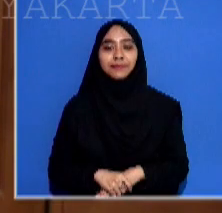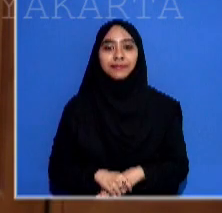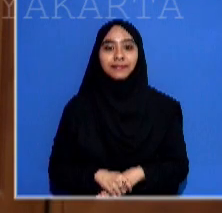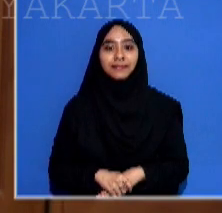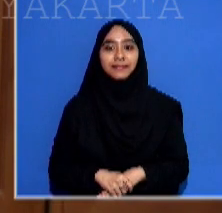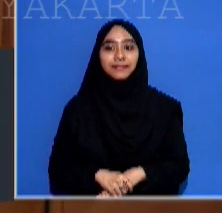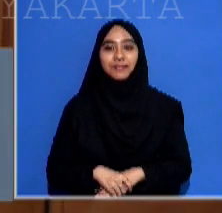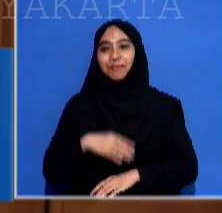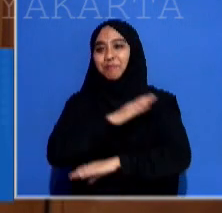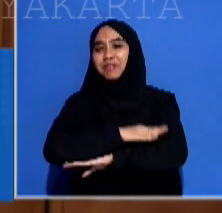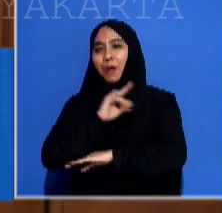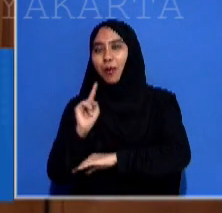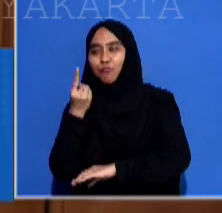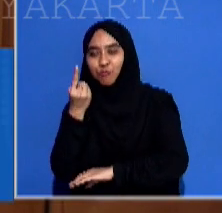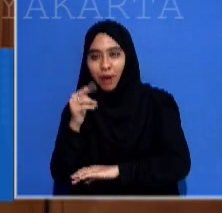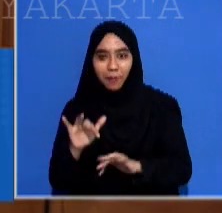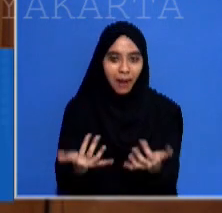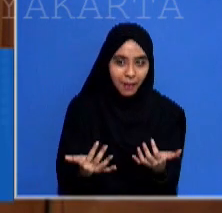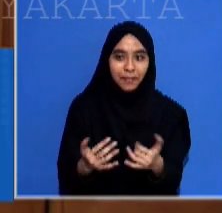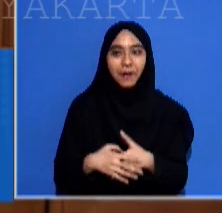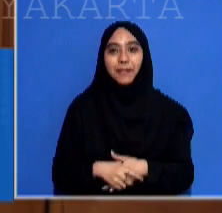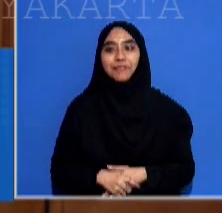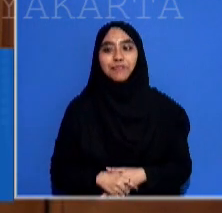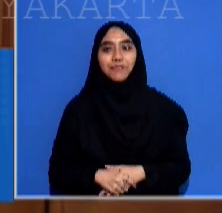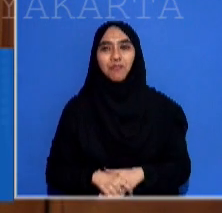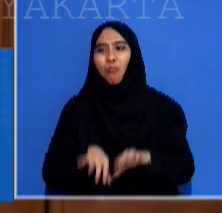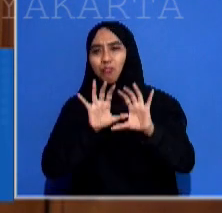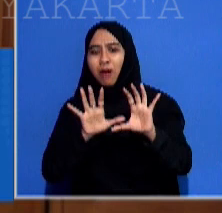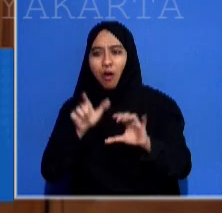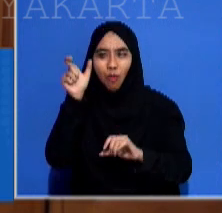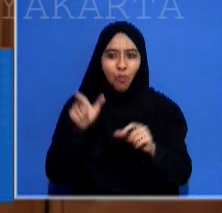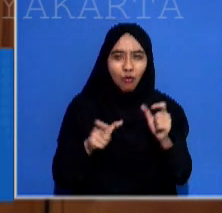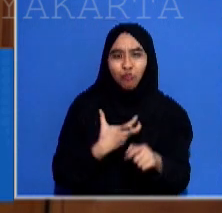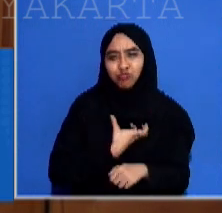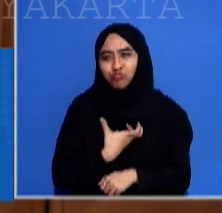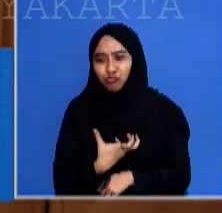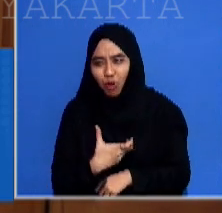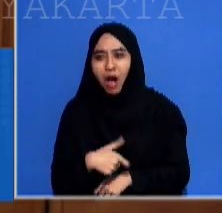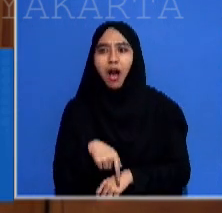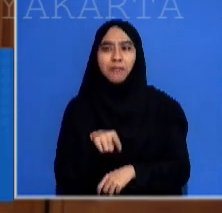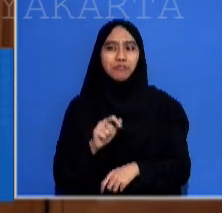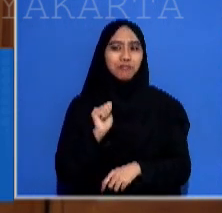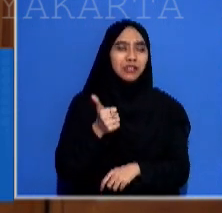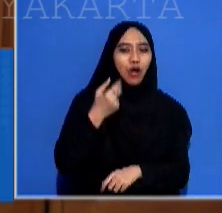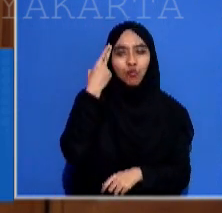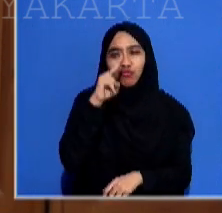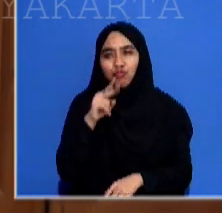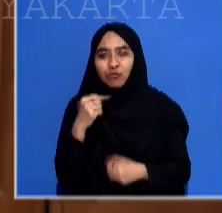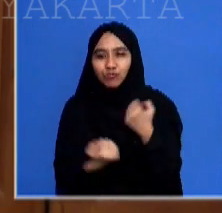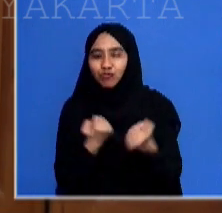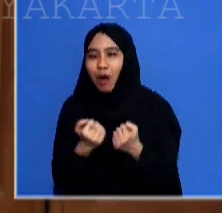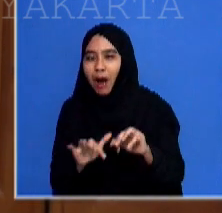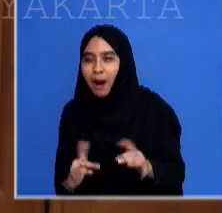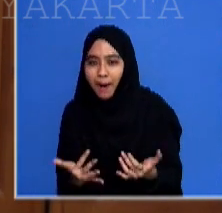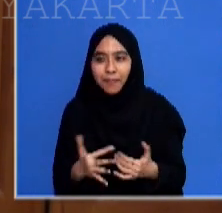Pawarta sangka setunggal, kathah setunggaling karemenan ingkang kanyata saged dados setunggaling usaha ingkang gadahi kalodhangan sae. Salah setunggalipun